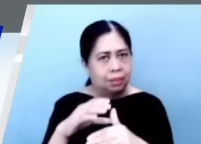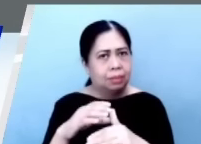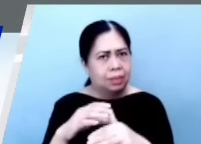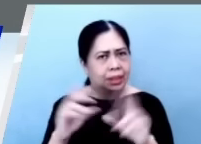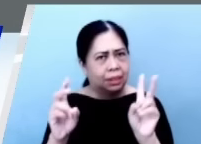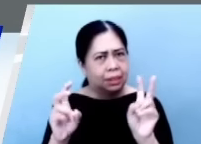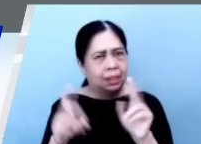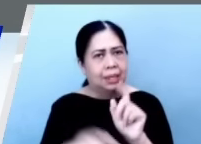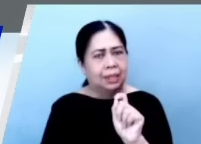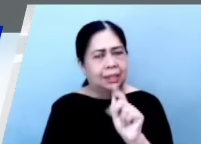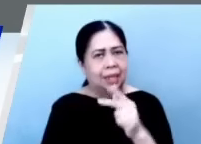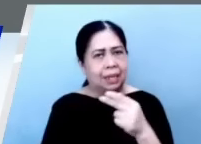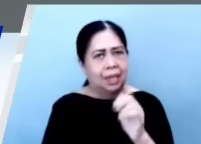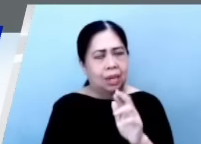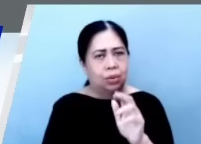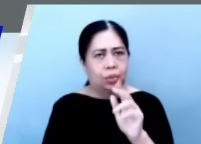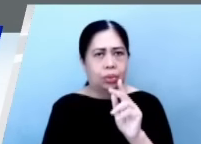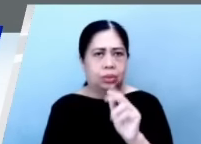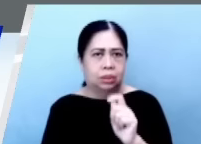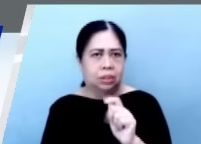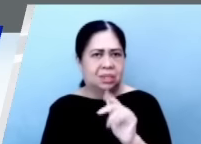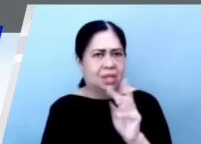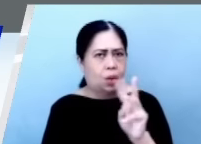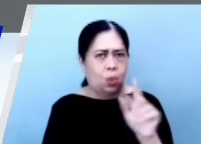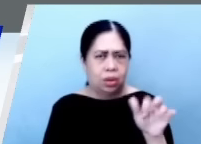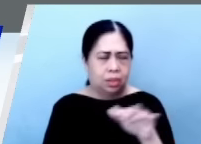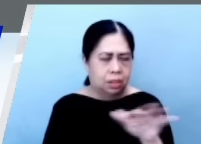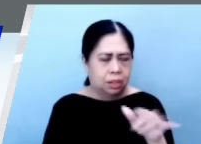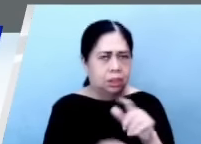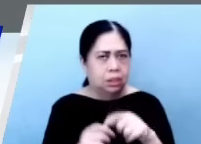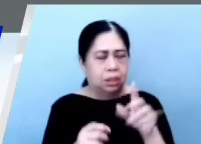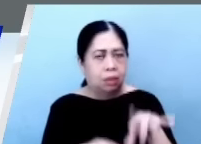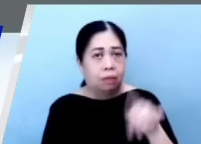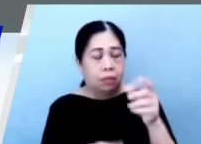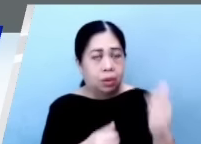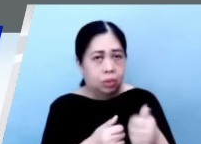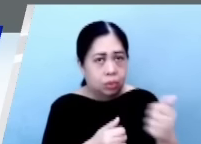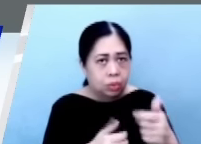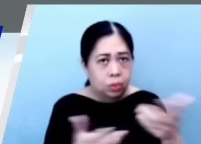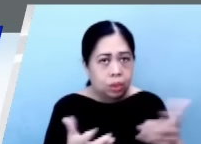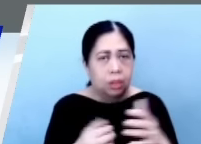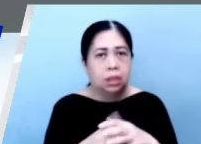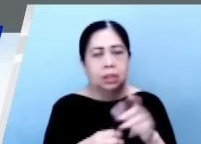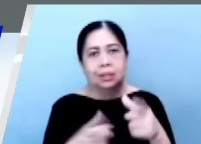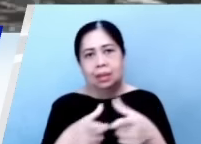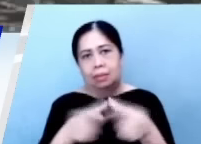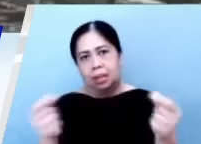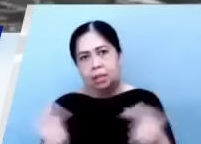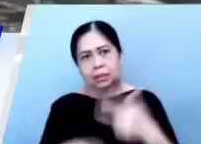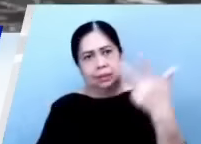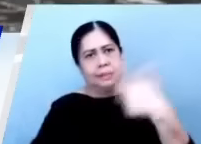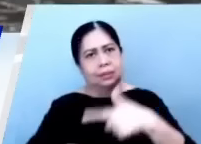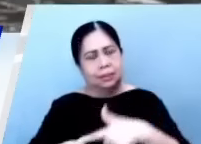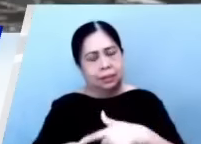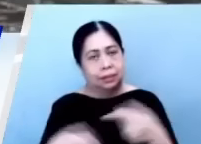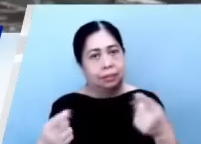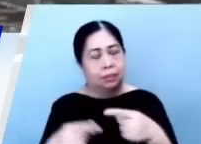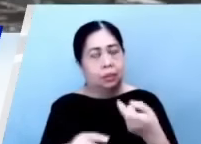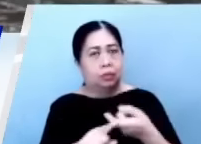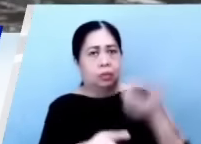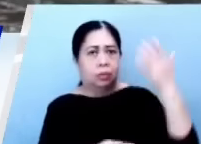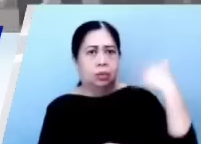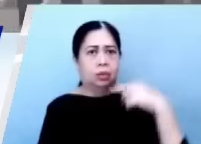Takahiro Karasawa mula sa isang server na natuntun sa Japan. 3 insidente na raw ito mula